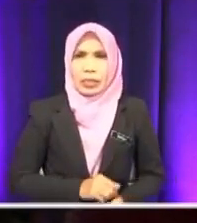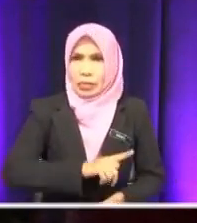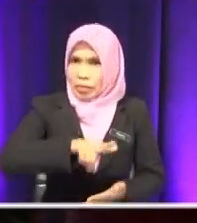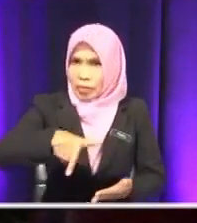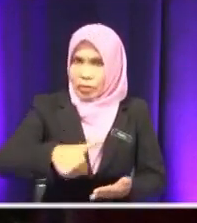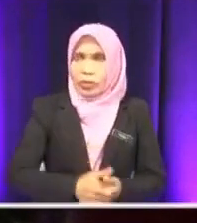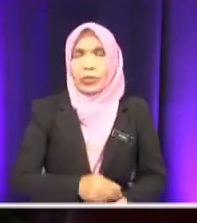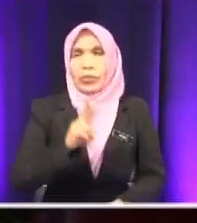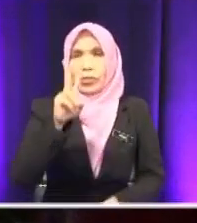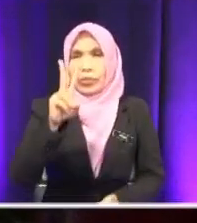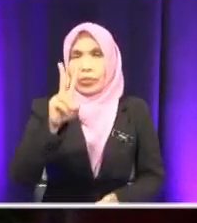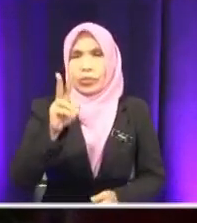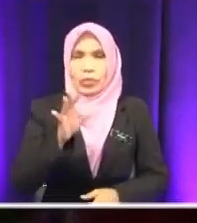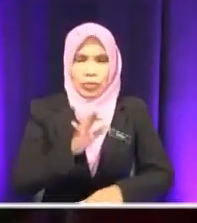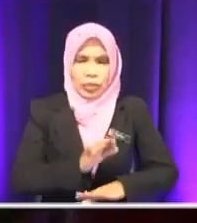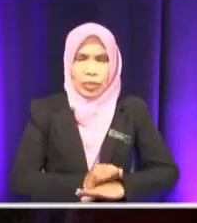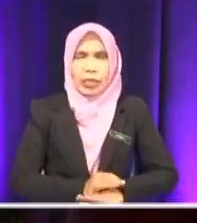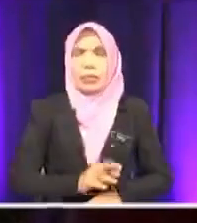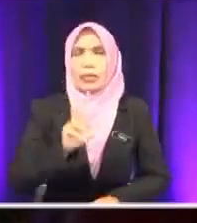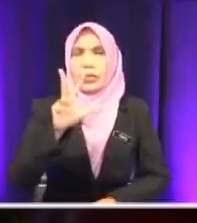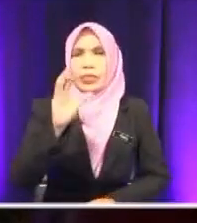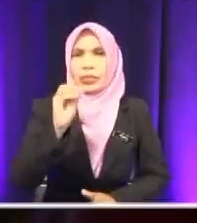masih menjawab cadangan